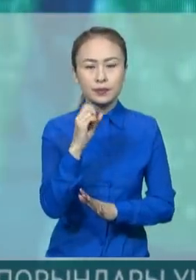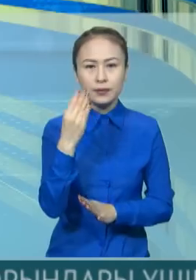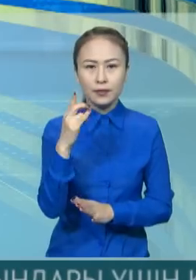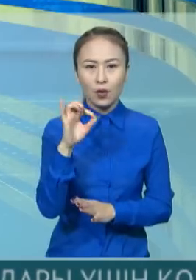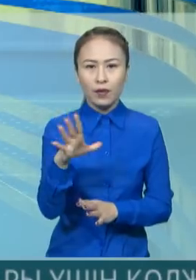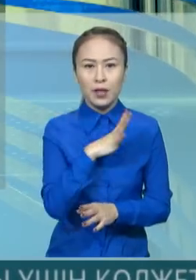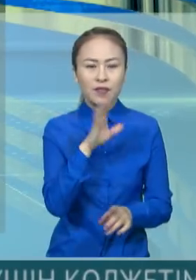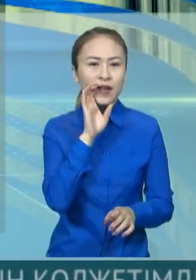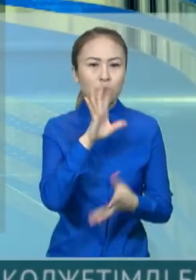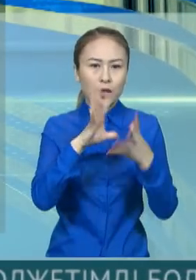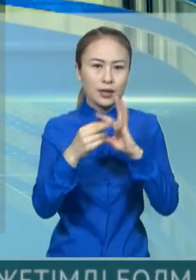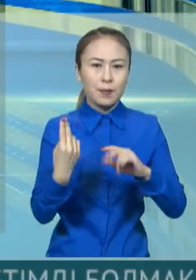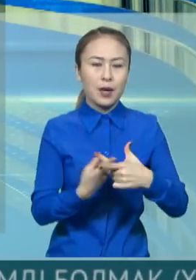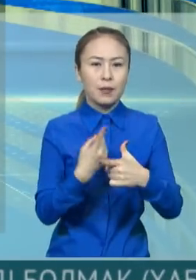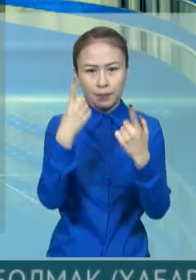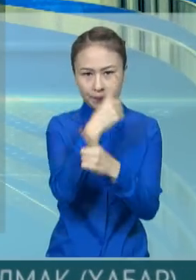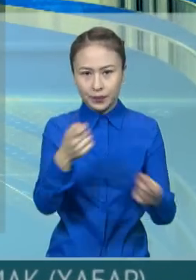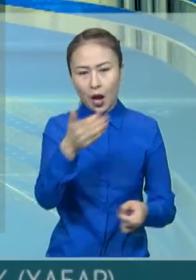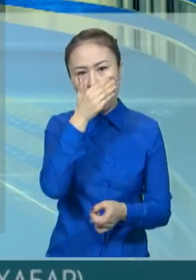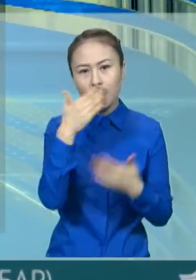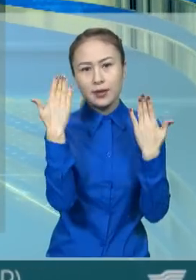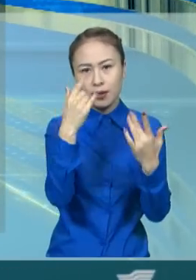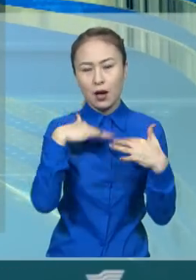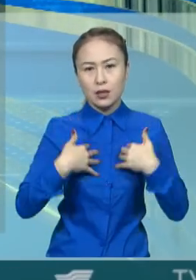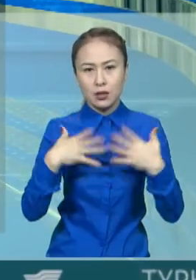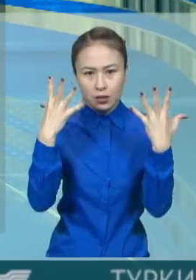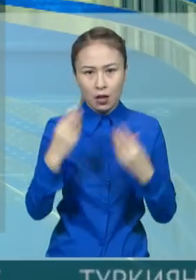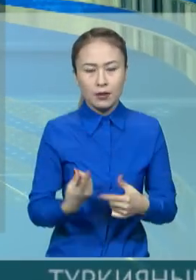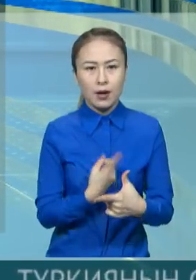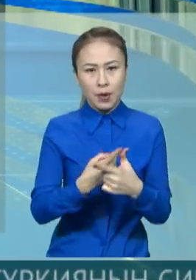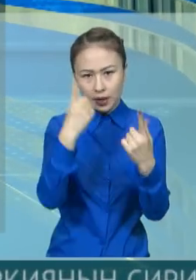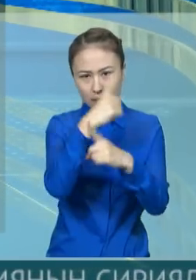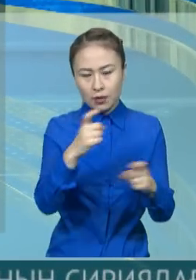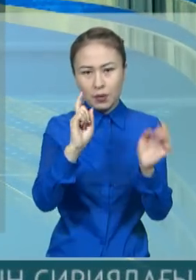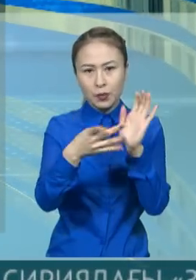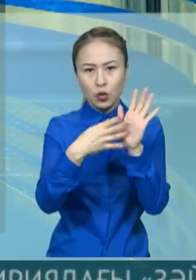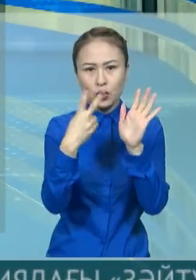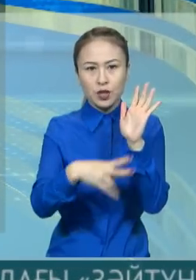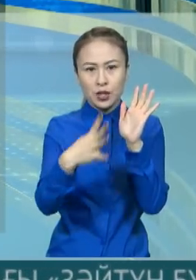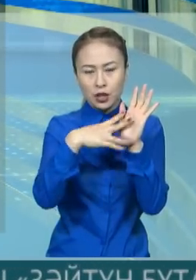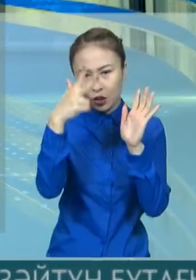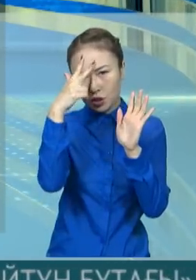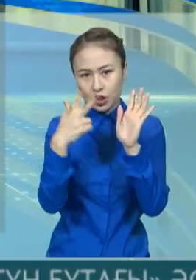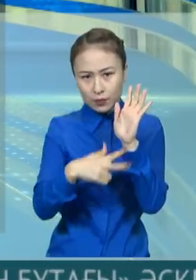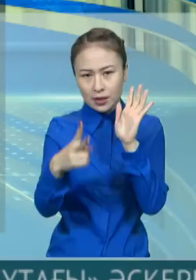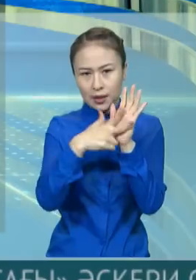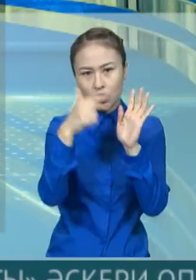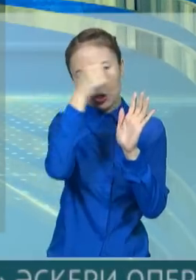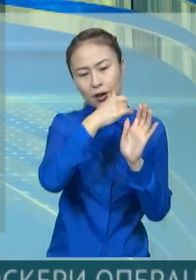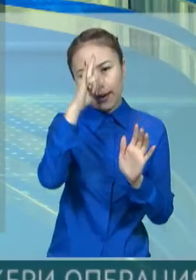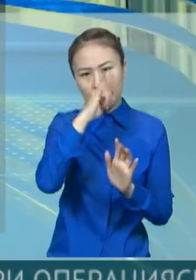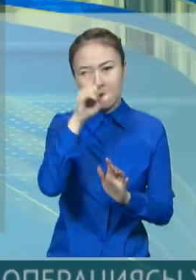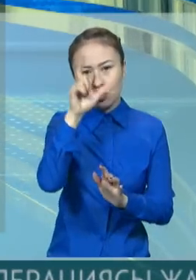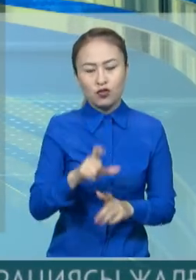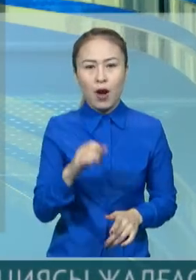Әнуар Жайнақов өзінің Facebook парақшасында хабарлайды. Ауғанстанның қазалы хабар келді. 1978 жылғы Қазақстан